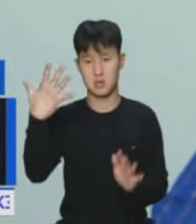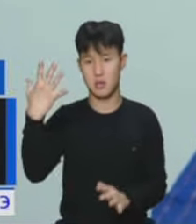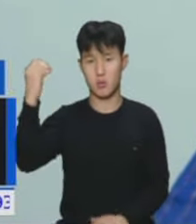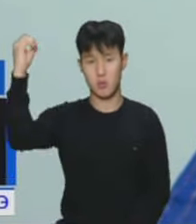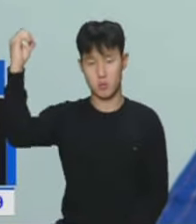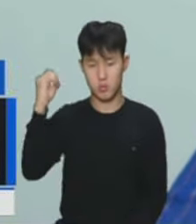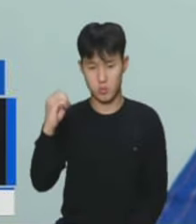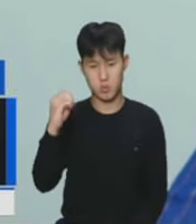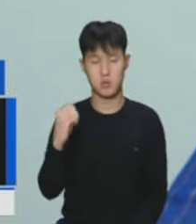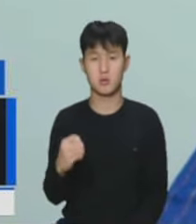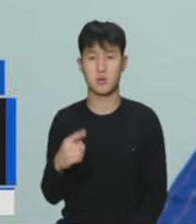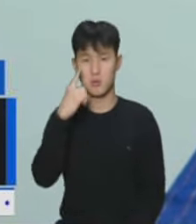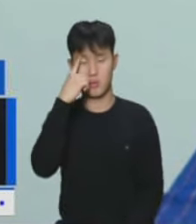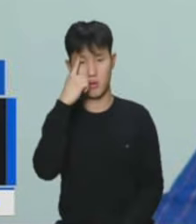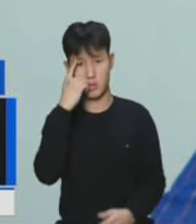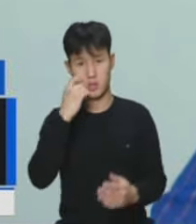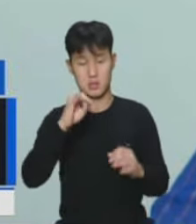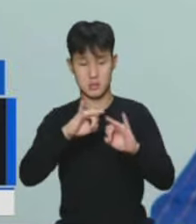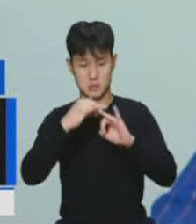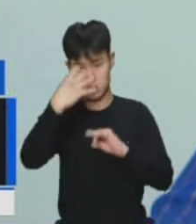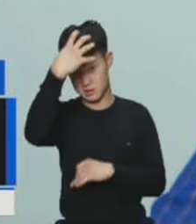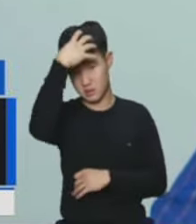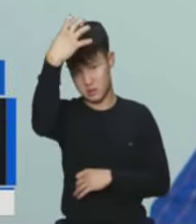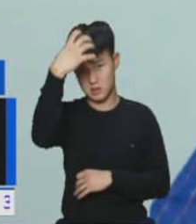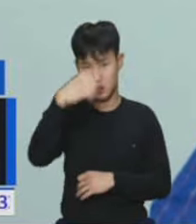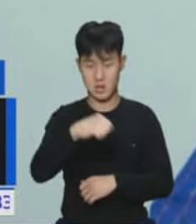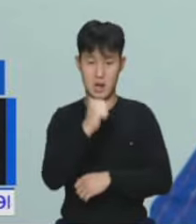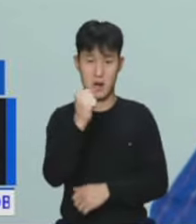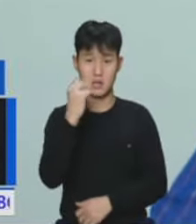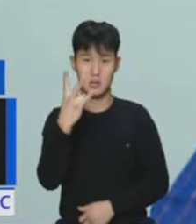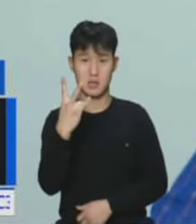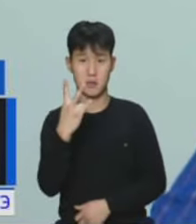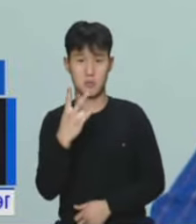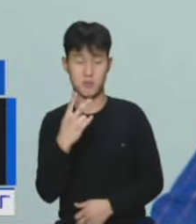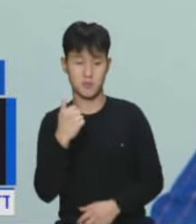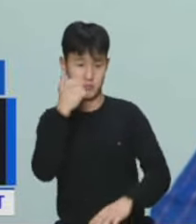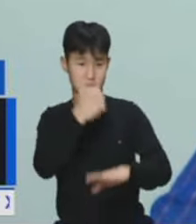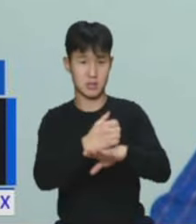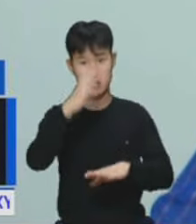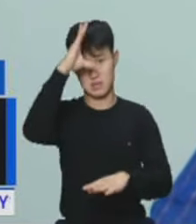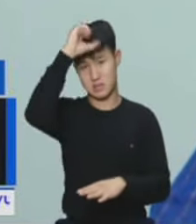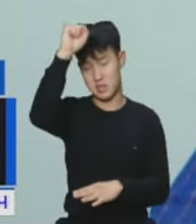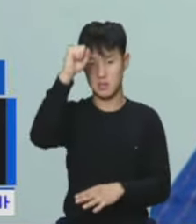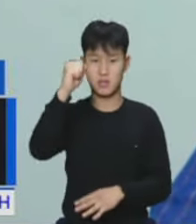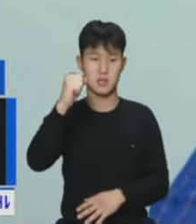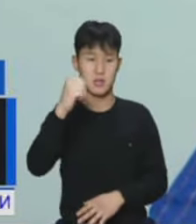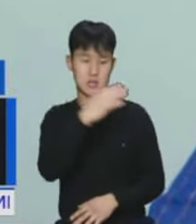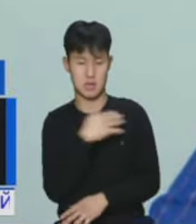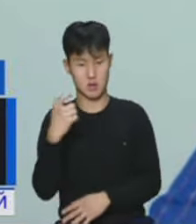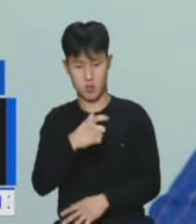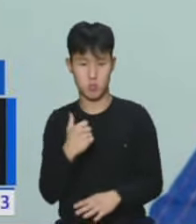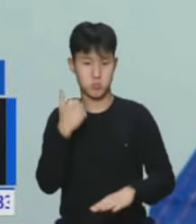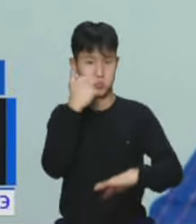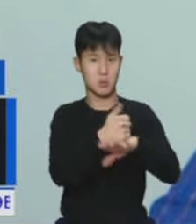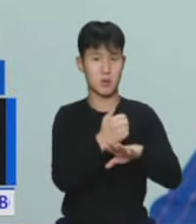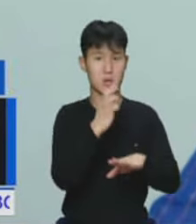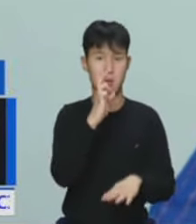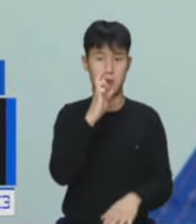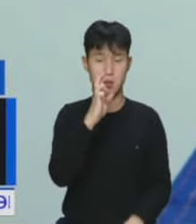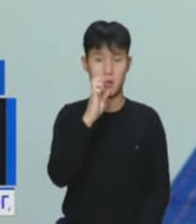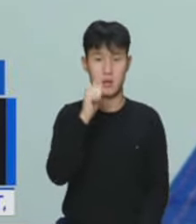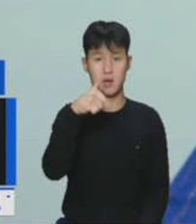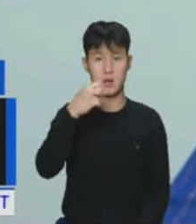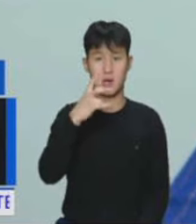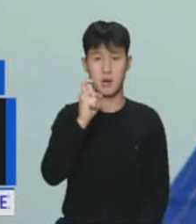одоо Монголын засгийн газар энэ ардын намынхан тавьдаг сайд дарга нар тавьдаг энэ бэгаангийг тавьсан